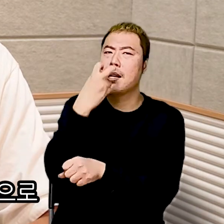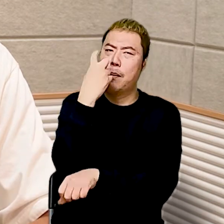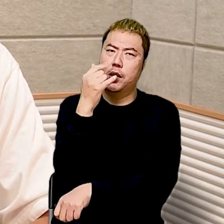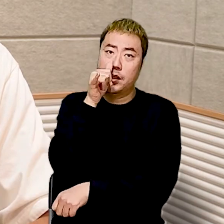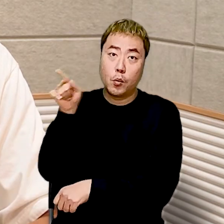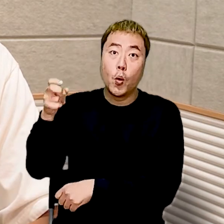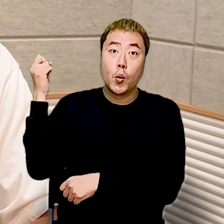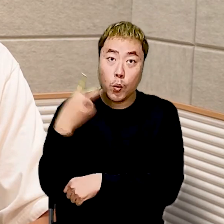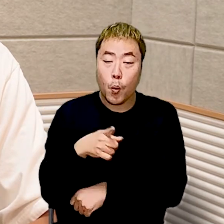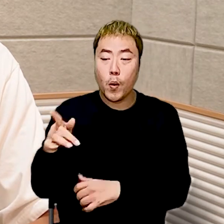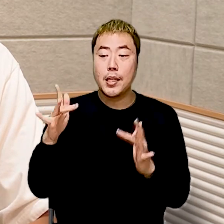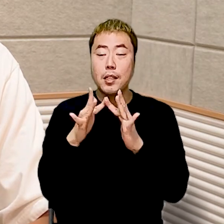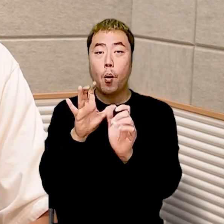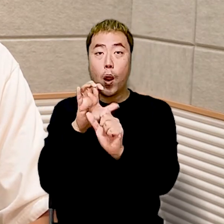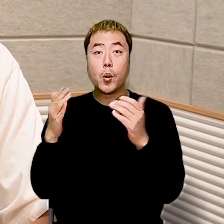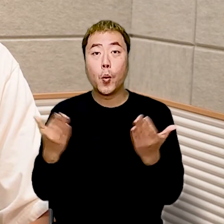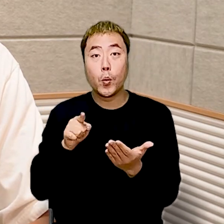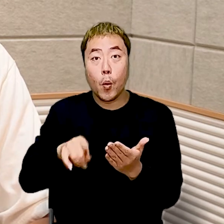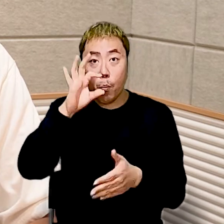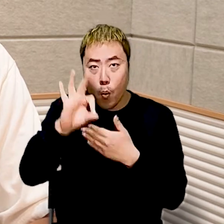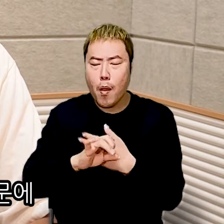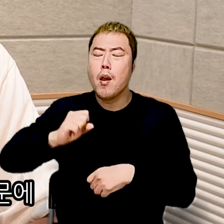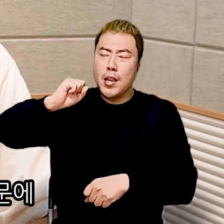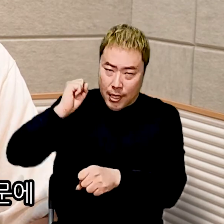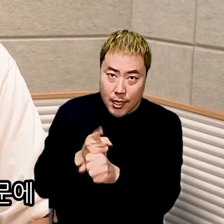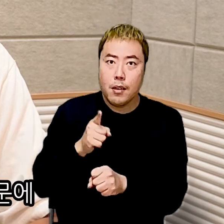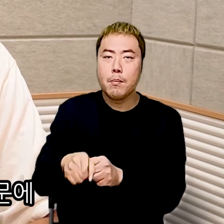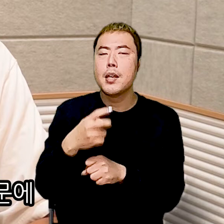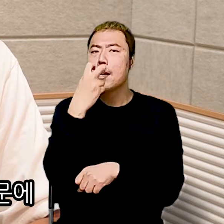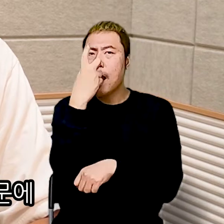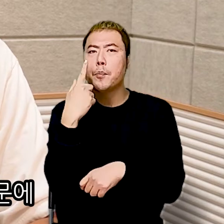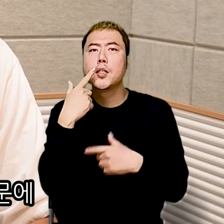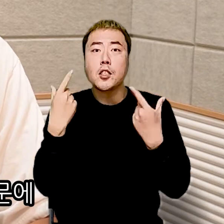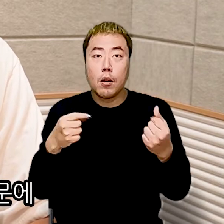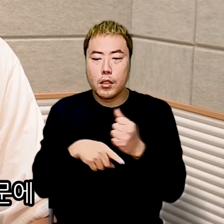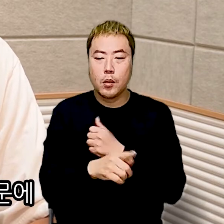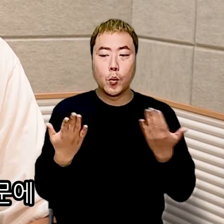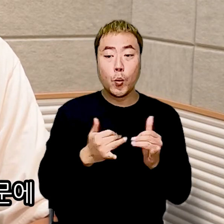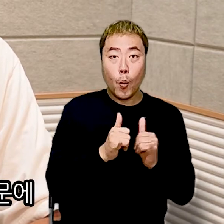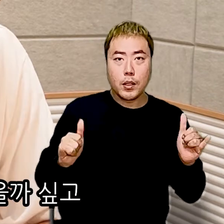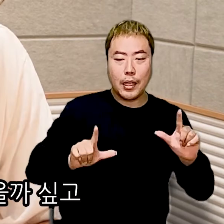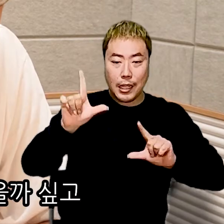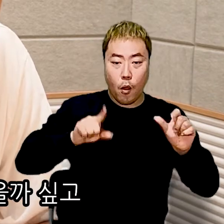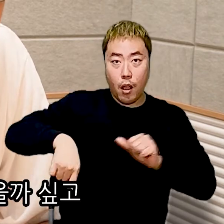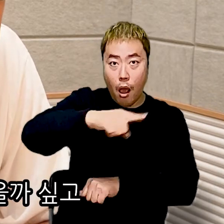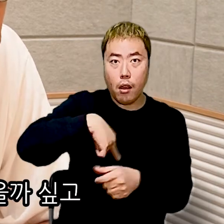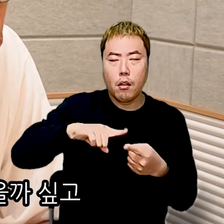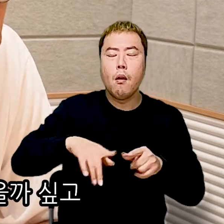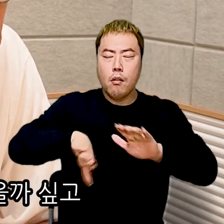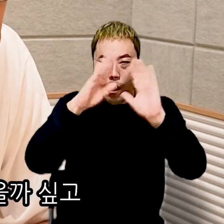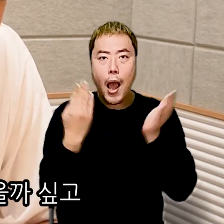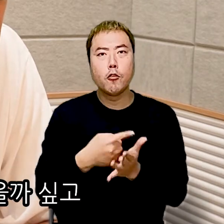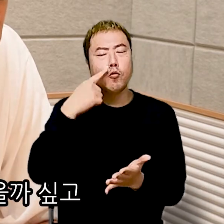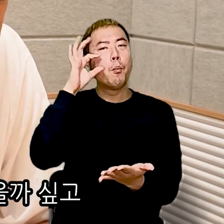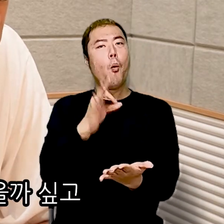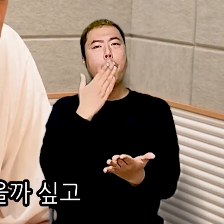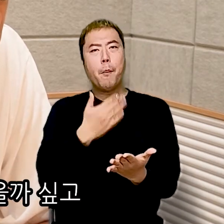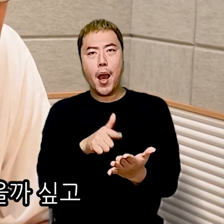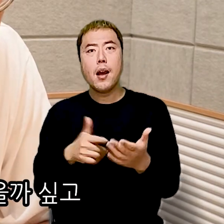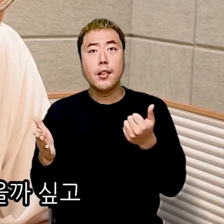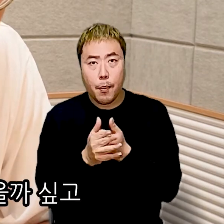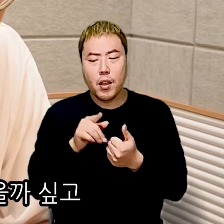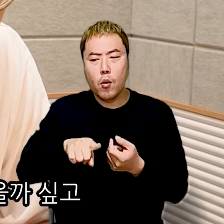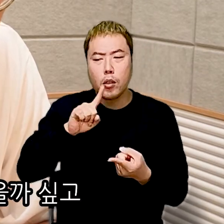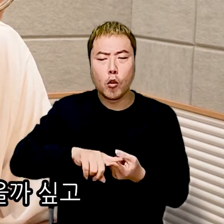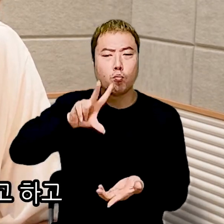본질적으로 가시성을 100% 보증하는 이미 감시에 노출되어 있는 것이기 때문에 뭐 문제 제기하는 것도 가능하지